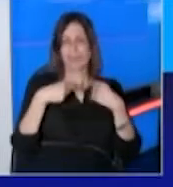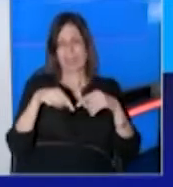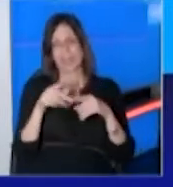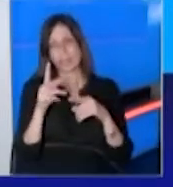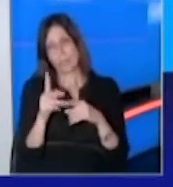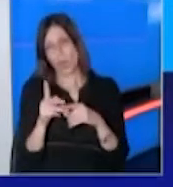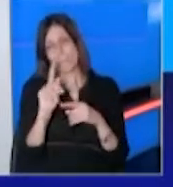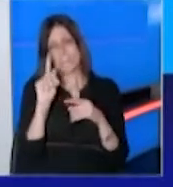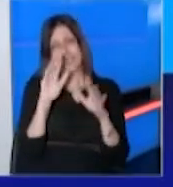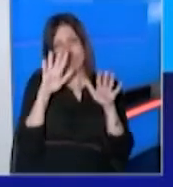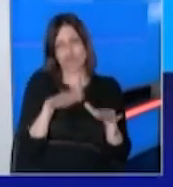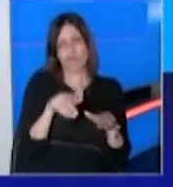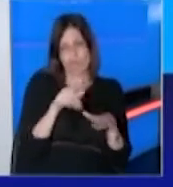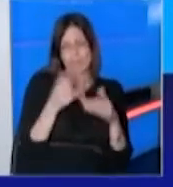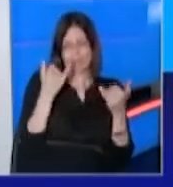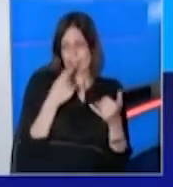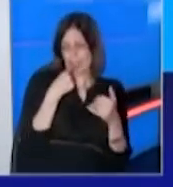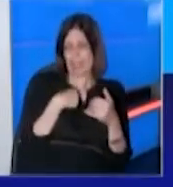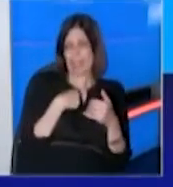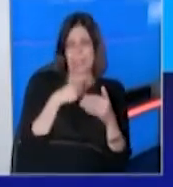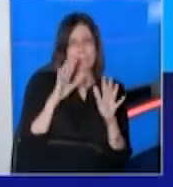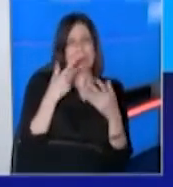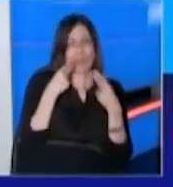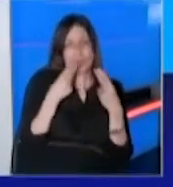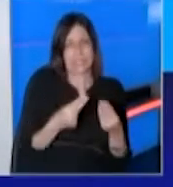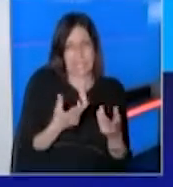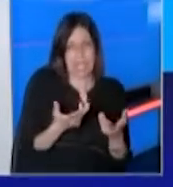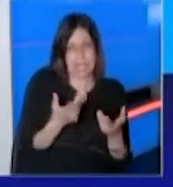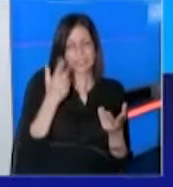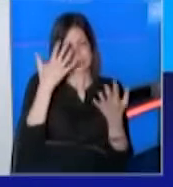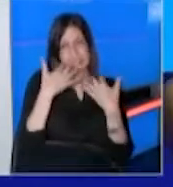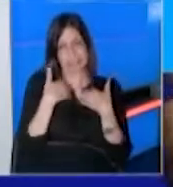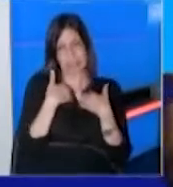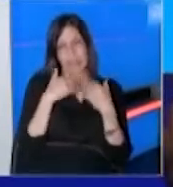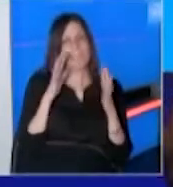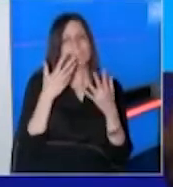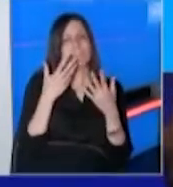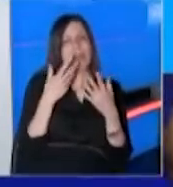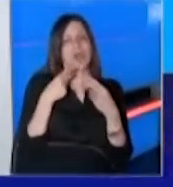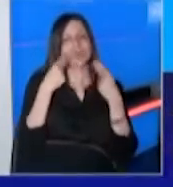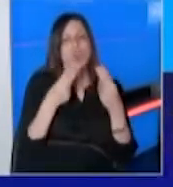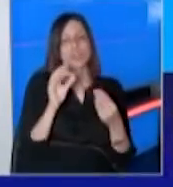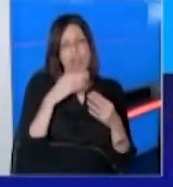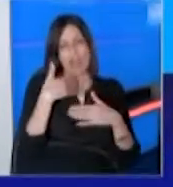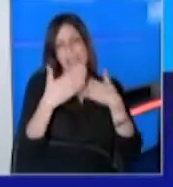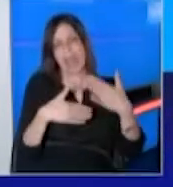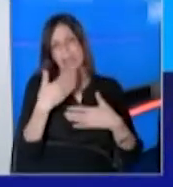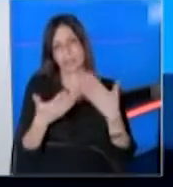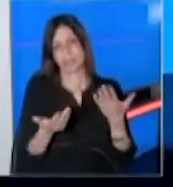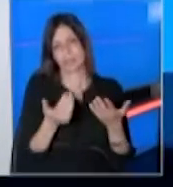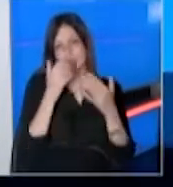שם? הם נותנים. אז עכשיו תגיד לי, לא, אבל עכשיו תגיד לי, מה התוצאה? אוקיי, סיפרת לי את זה, מה התוצאה של התהליך, תסביר לי.